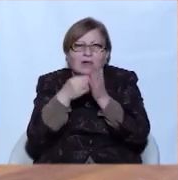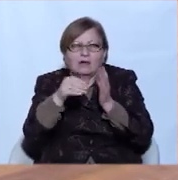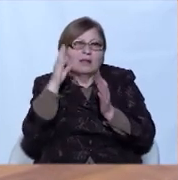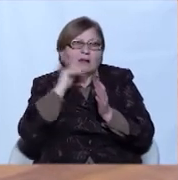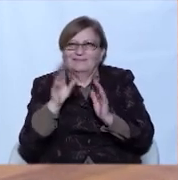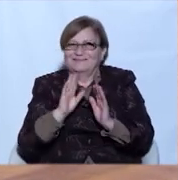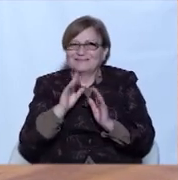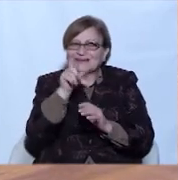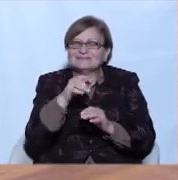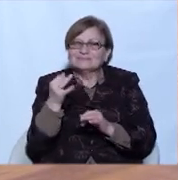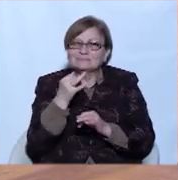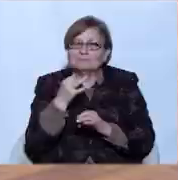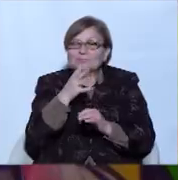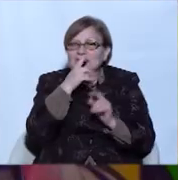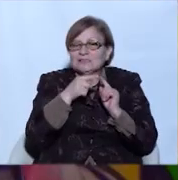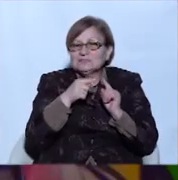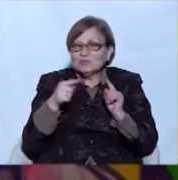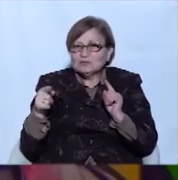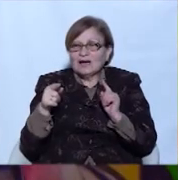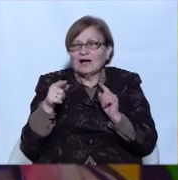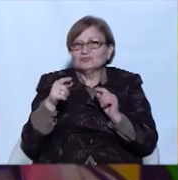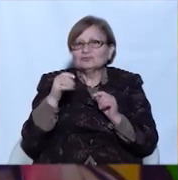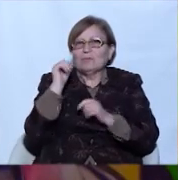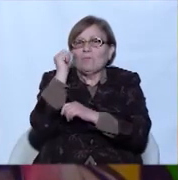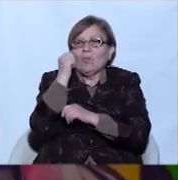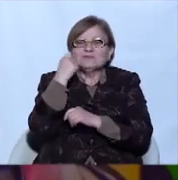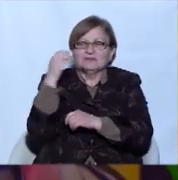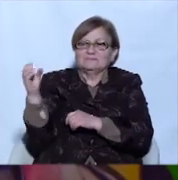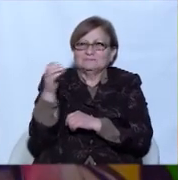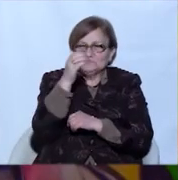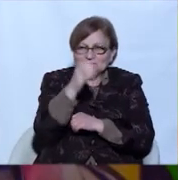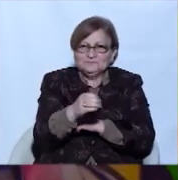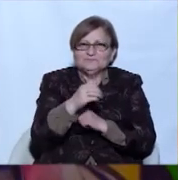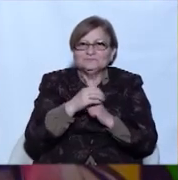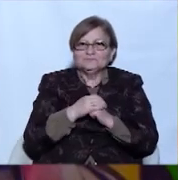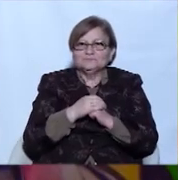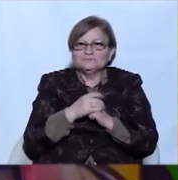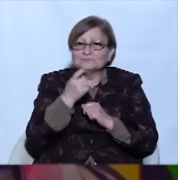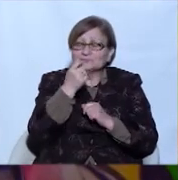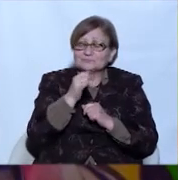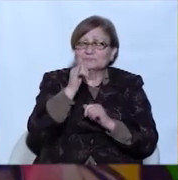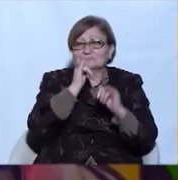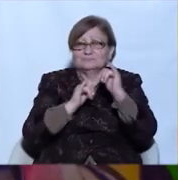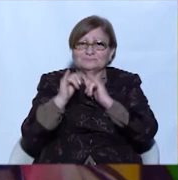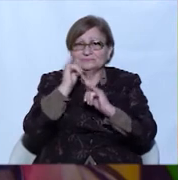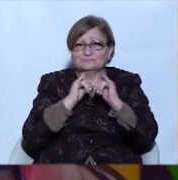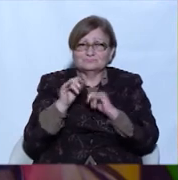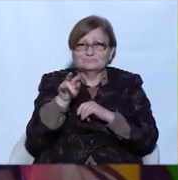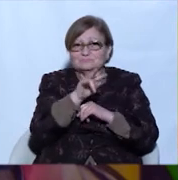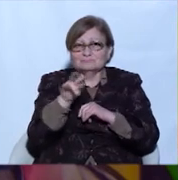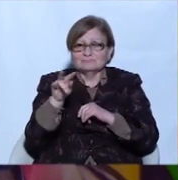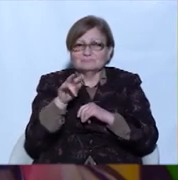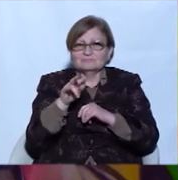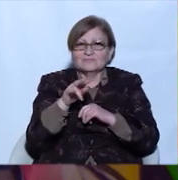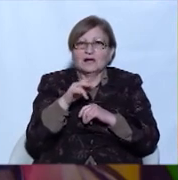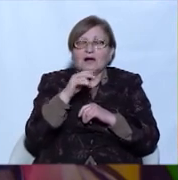ხანში პატარა ბოთლი ღვინოც გამოჩნდა, რასაც გვირველია იქა, ცოტა შეთრნენ კიდეც ესენი, ბებია